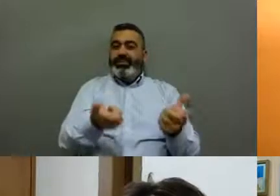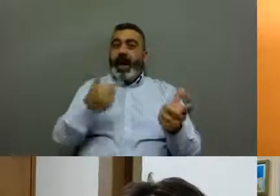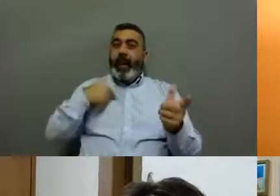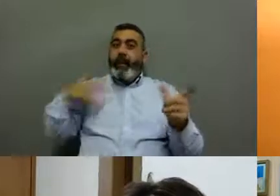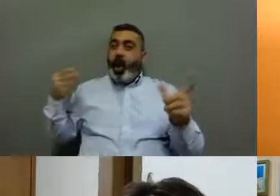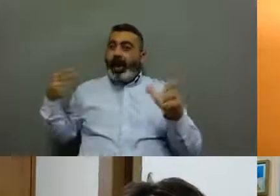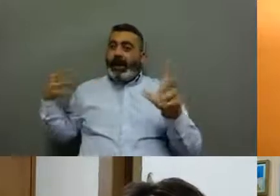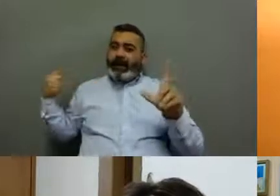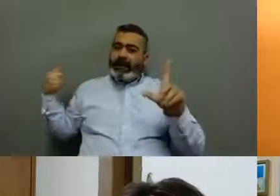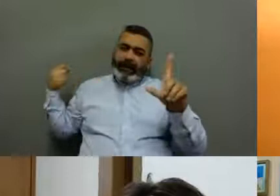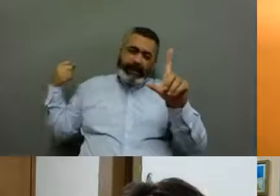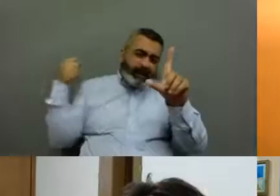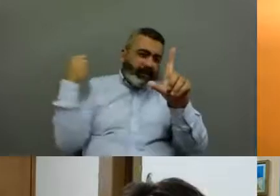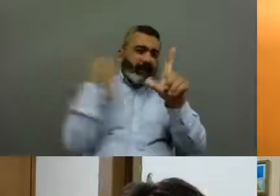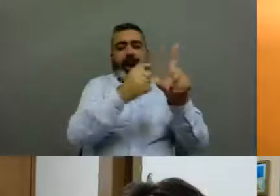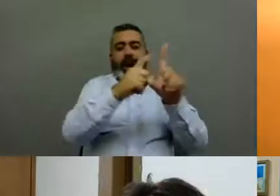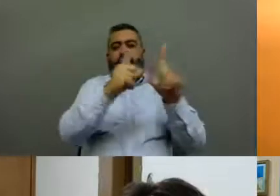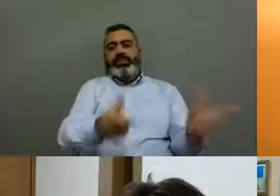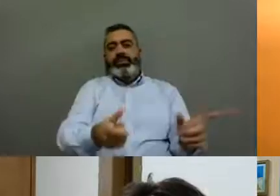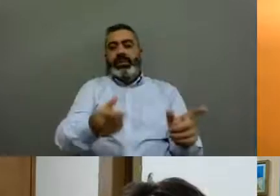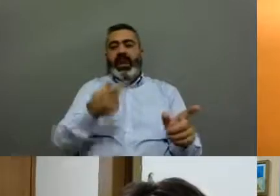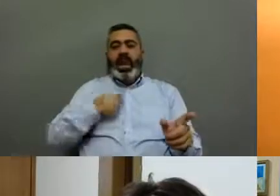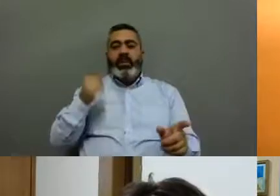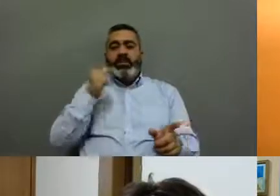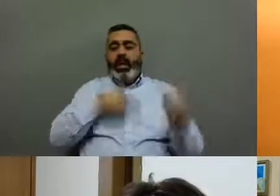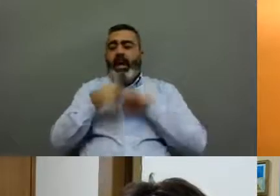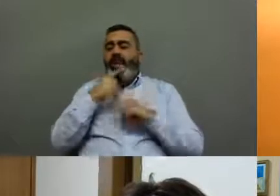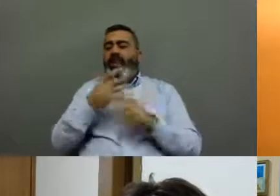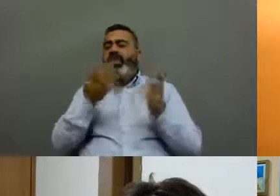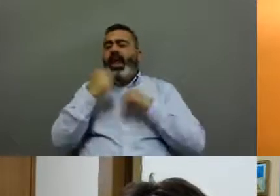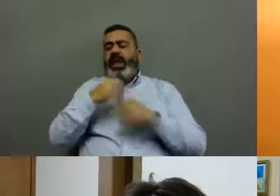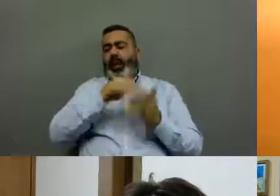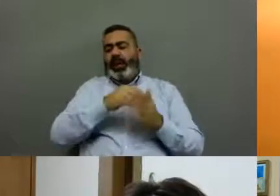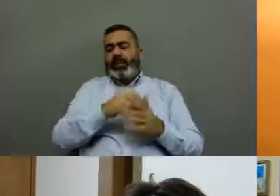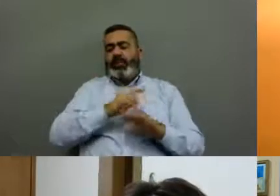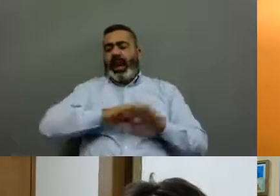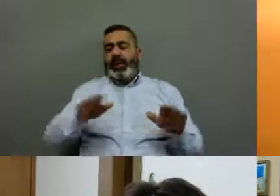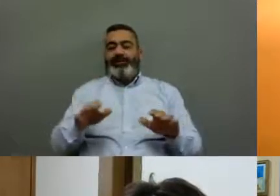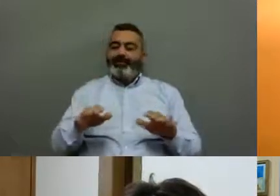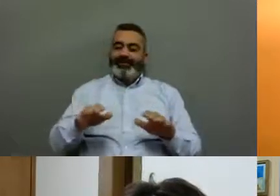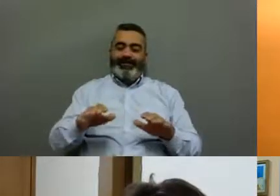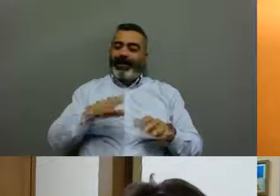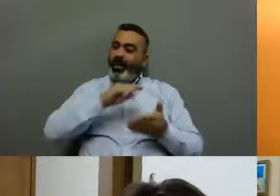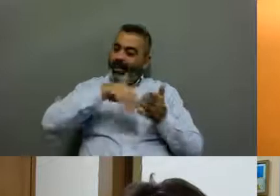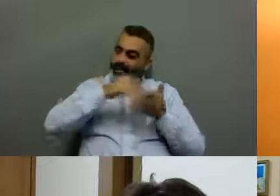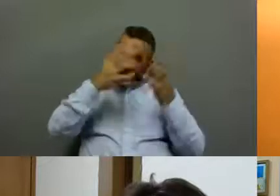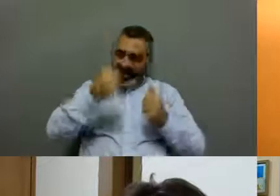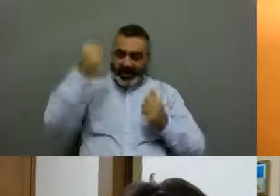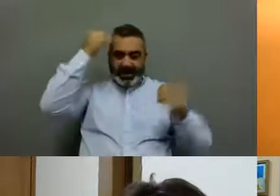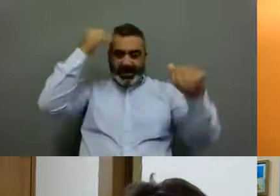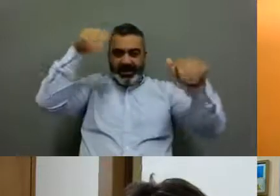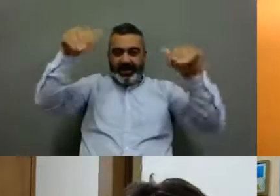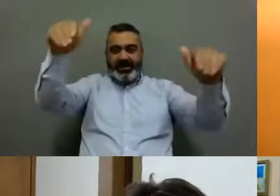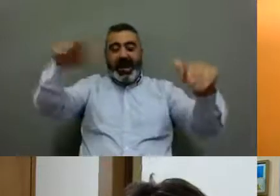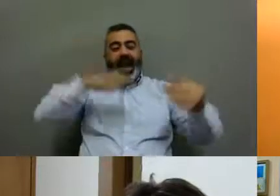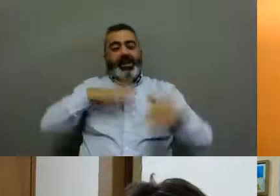κρυφτούμε πίσω από το δαχτυλάκι μας και να πούμε ότι δεν υπάρχει ακόμη προκατάληψη. Υπάρχει. Και μιλώ εκ μέρους των ανθρώπων